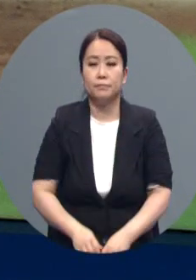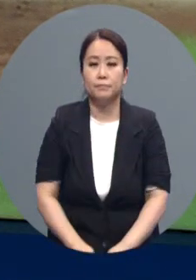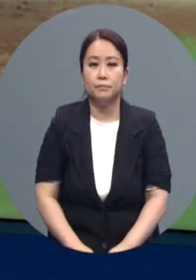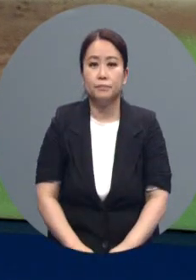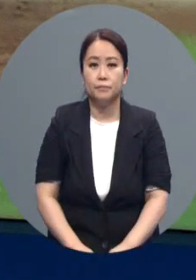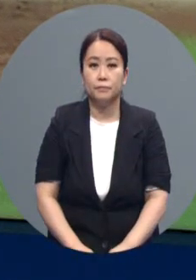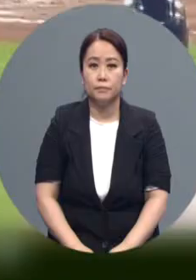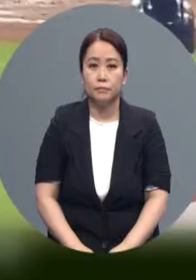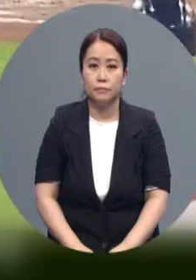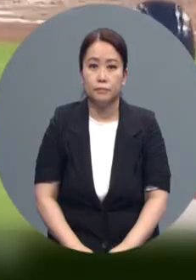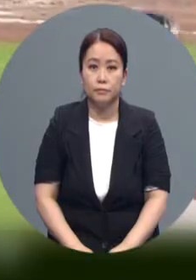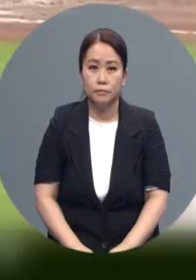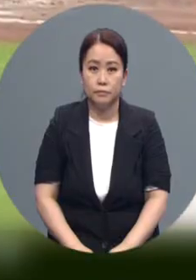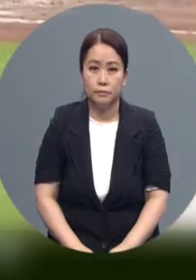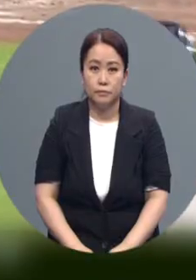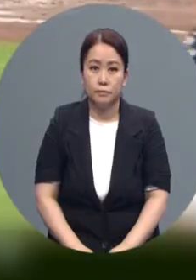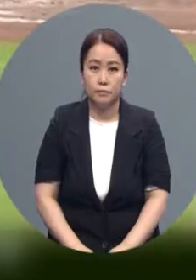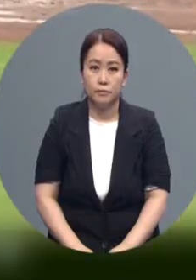기자입니다.